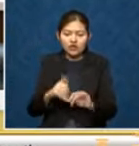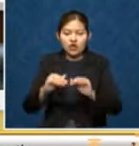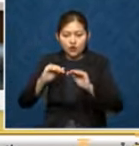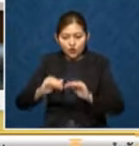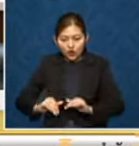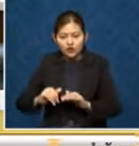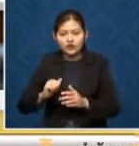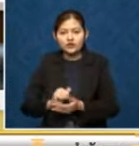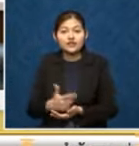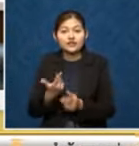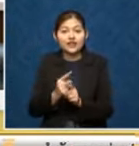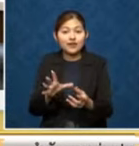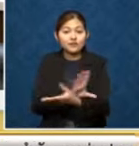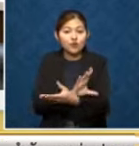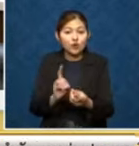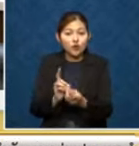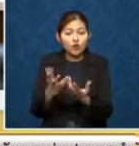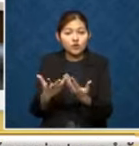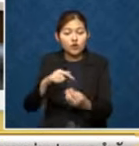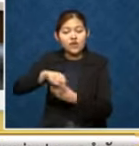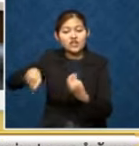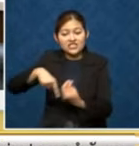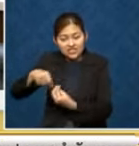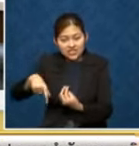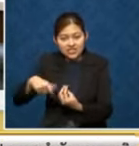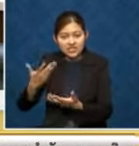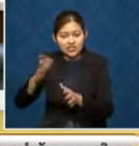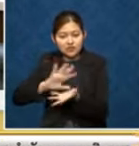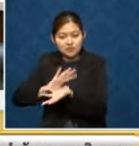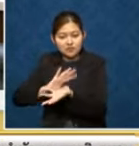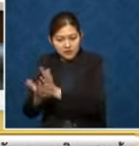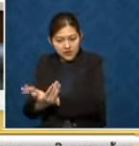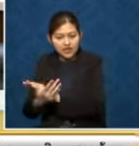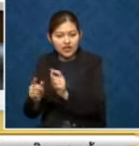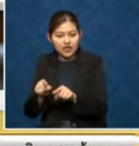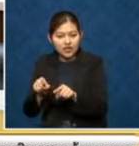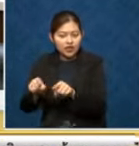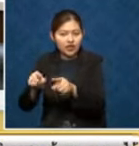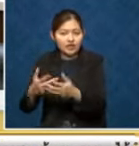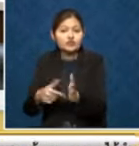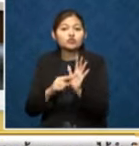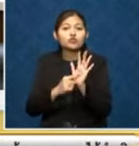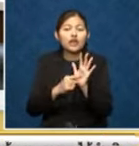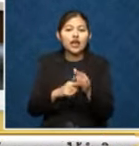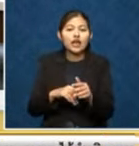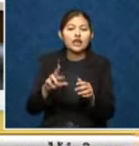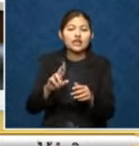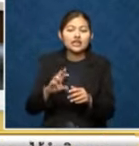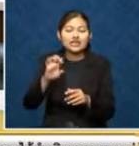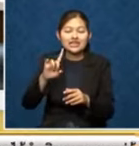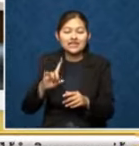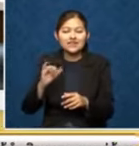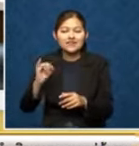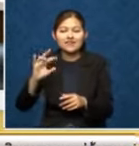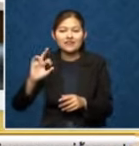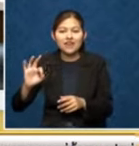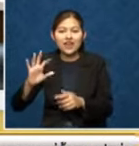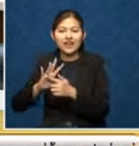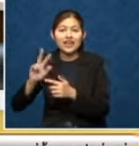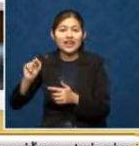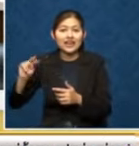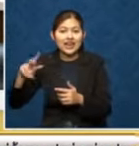หนี้ตามสภาพสังคมหรือสภาพเศรษฐกิจที่เปลี่ยนแปลงไปเช่นการรีไฟแนนซหรือการรวมหนี้เพื่อให้ลูกหนี้